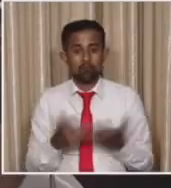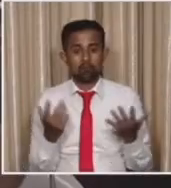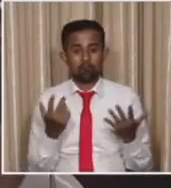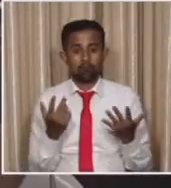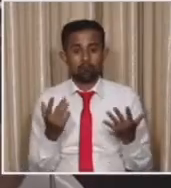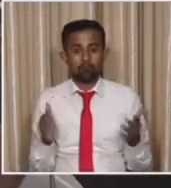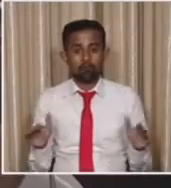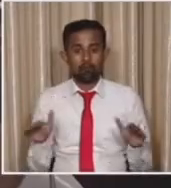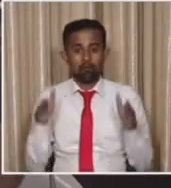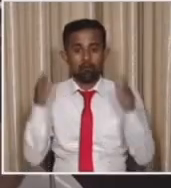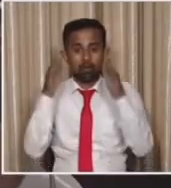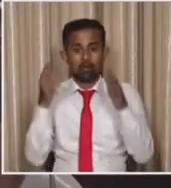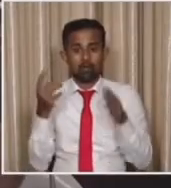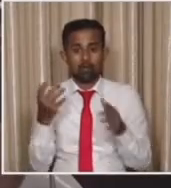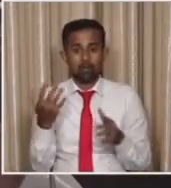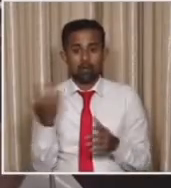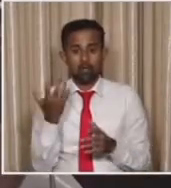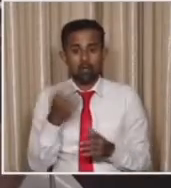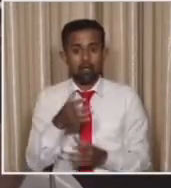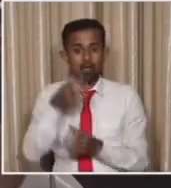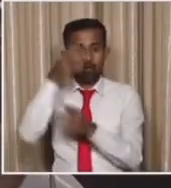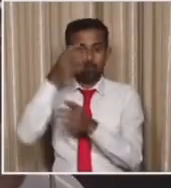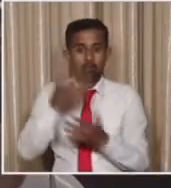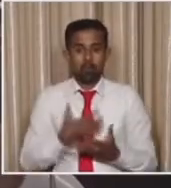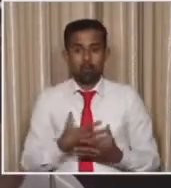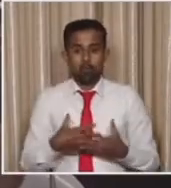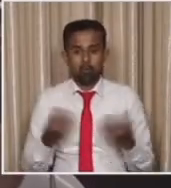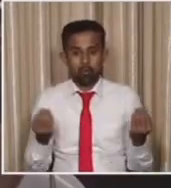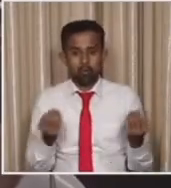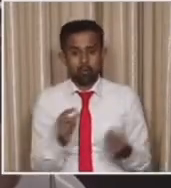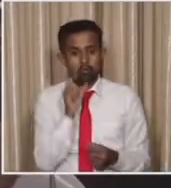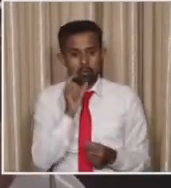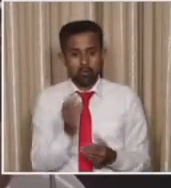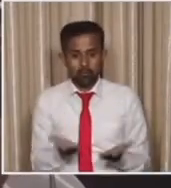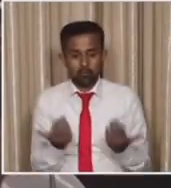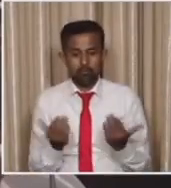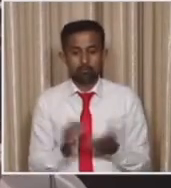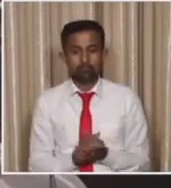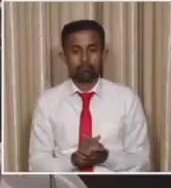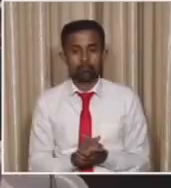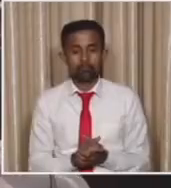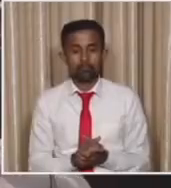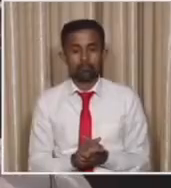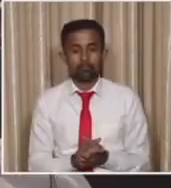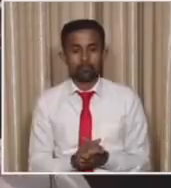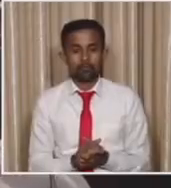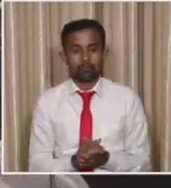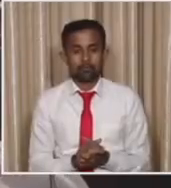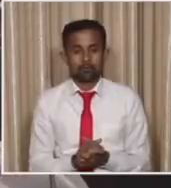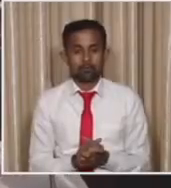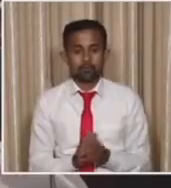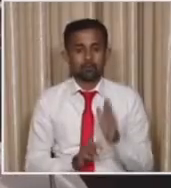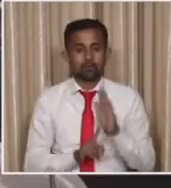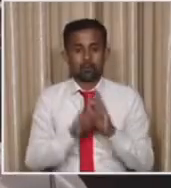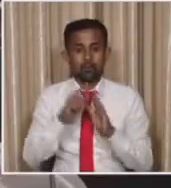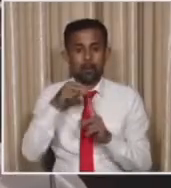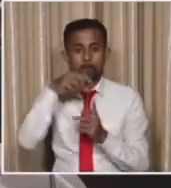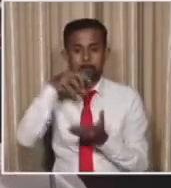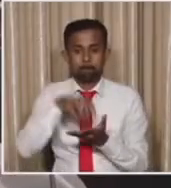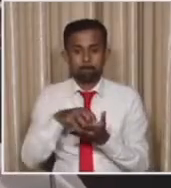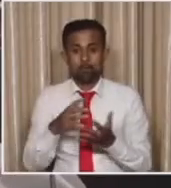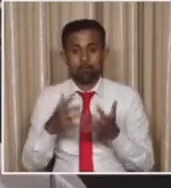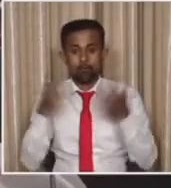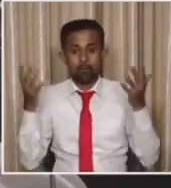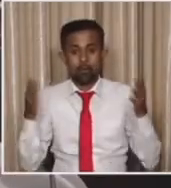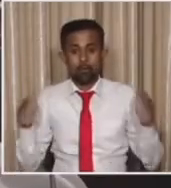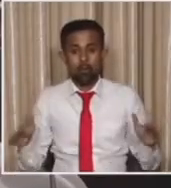දාගැබක් තියෙනවා. ගල් කණු සිංහ කණු තියෙන ස්ථානයක් විනාශ වෙගෙන යනවා. ඒ ගැන අවධානය යොමු කරන්න කියලා ඉල්ලනවා. ඒත් එක්කම මුළු උතුරු පළාතෙම තියෙන විශාලම